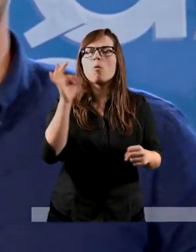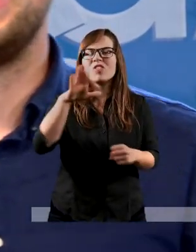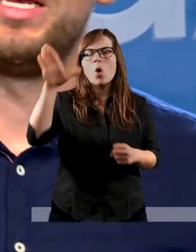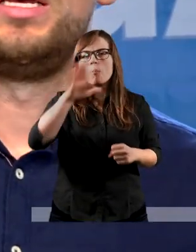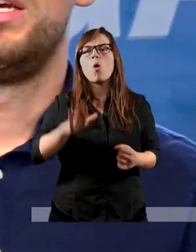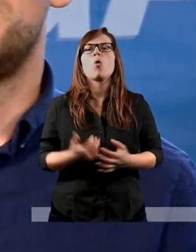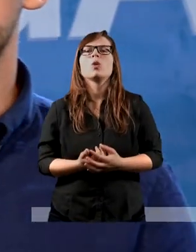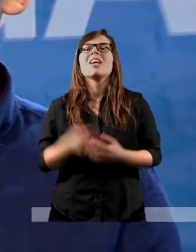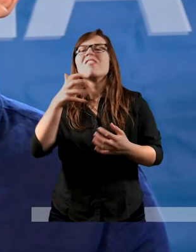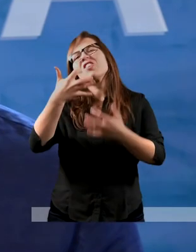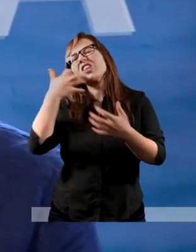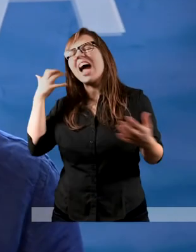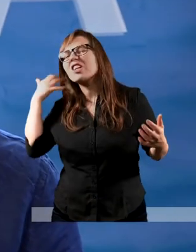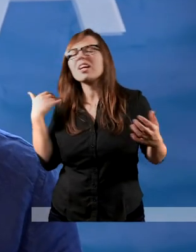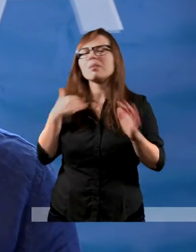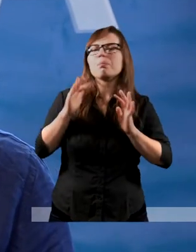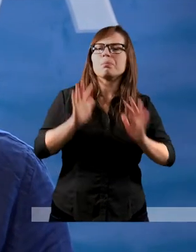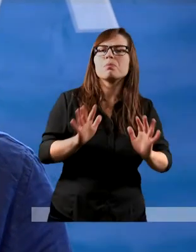z czasem te śmiechy